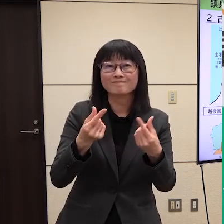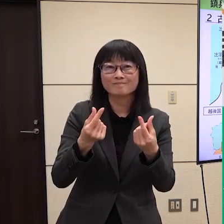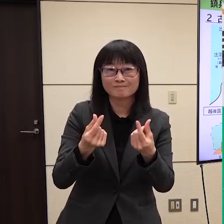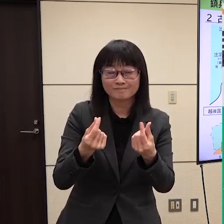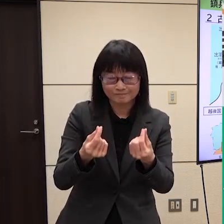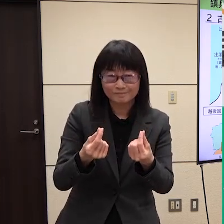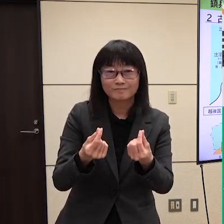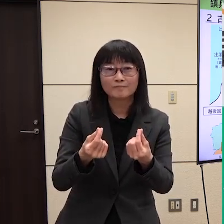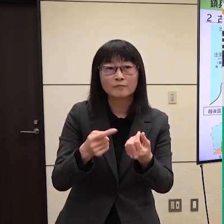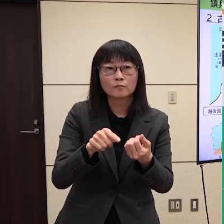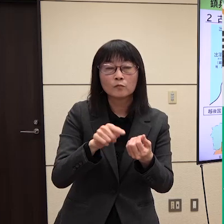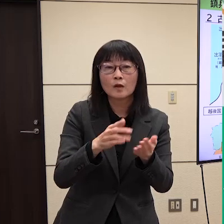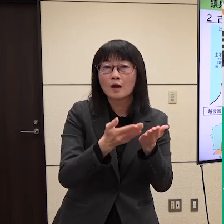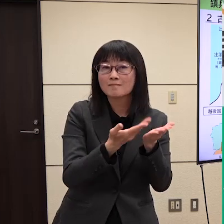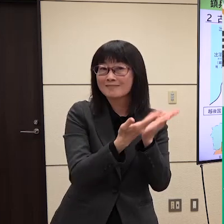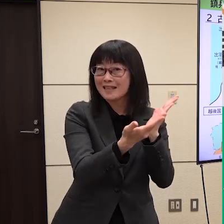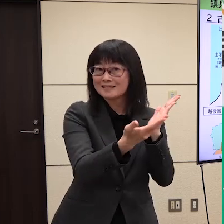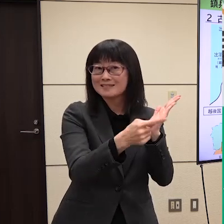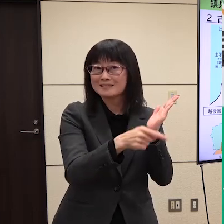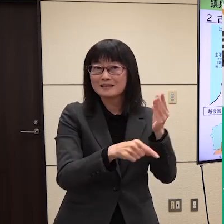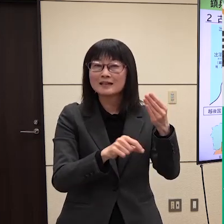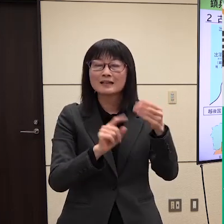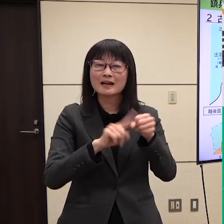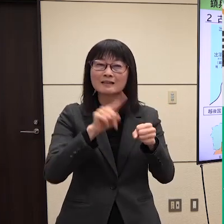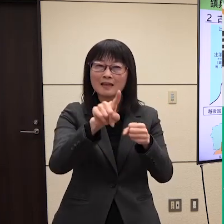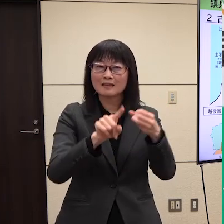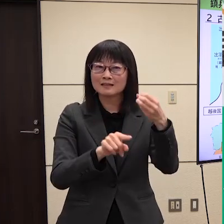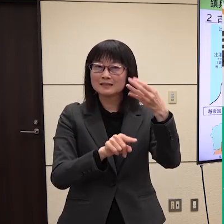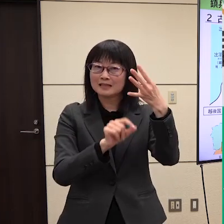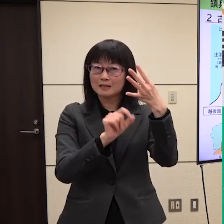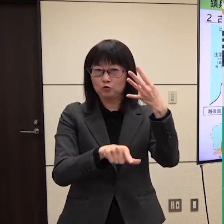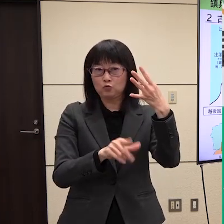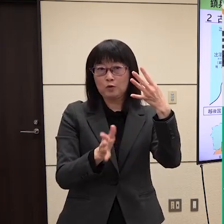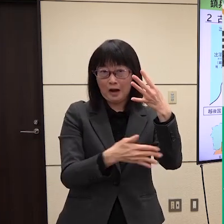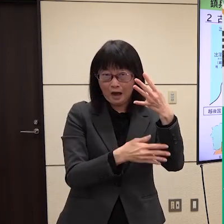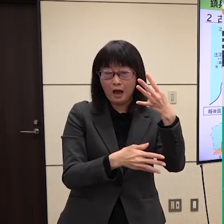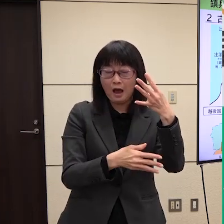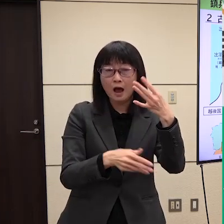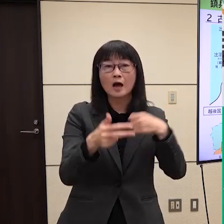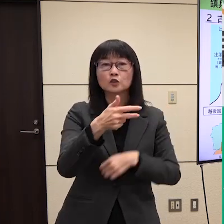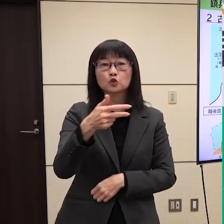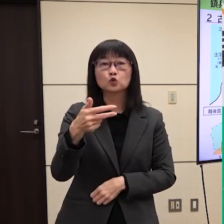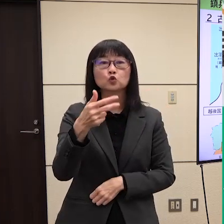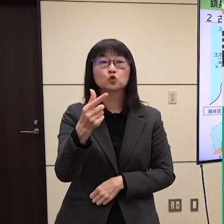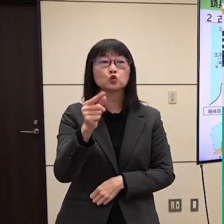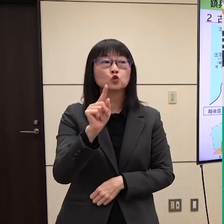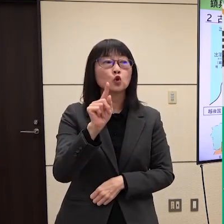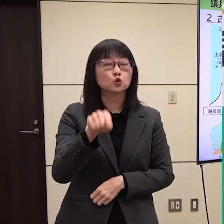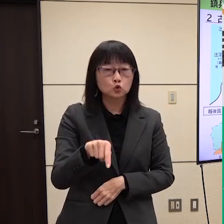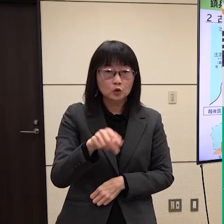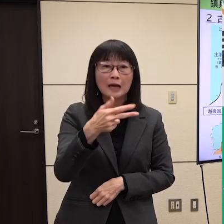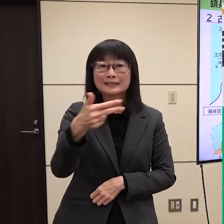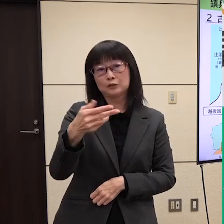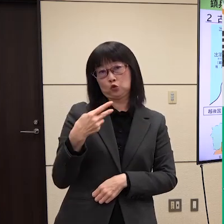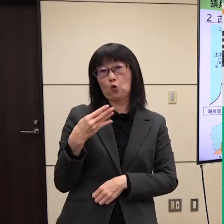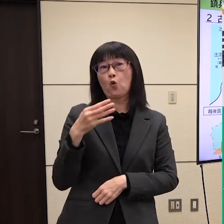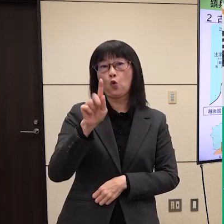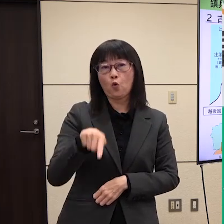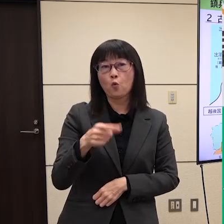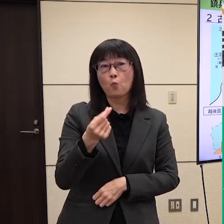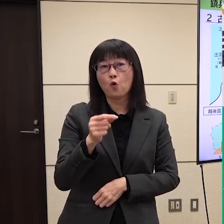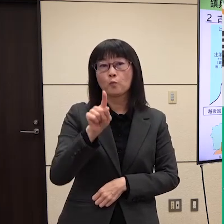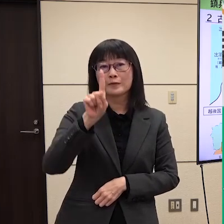即応展示として、来年4月から縄文ピア宮畑で展示をしていく予定であります。でな